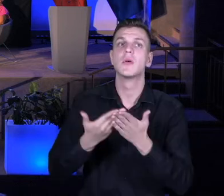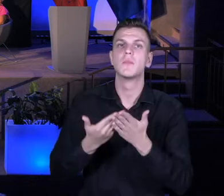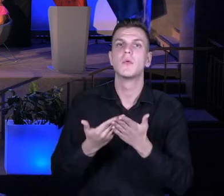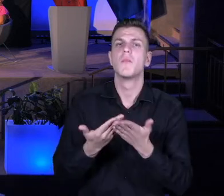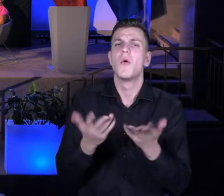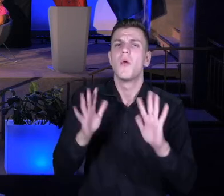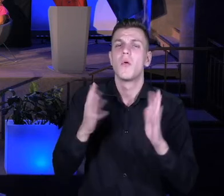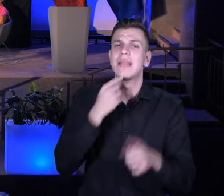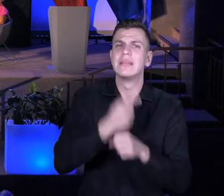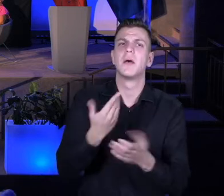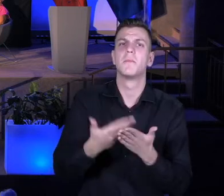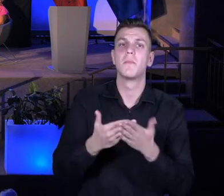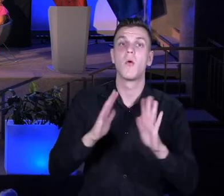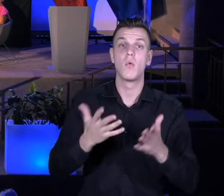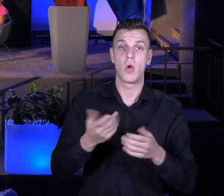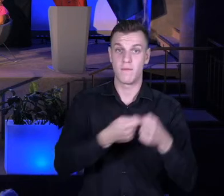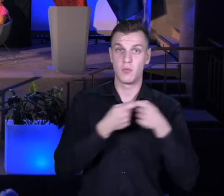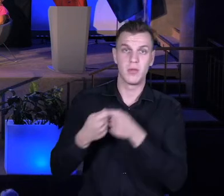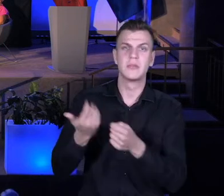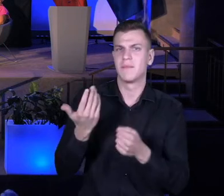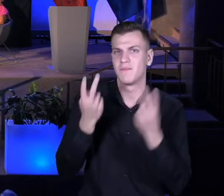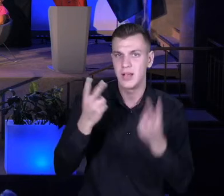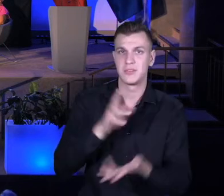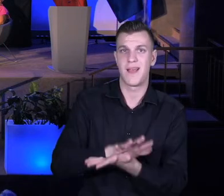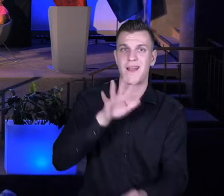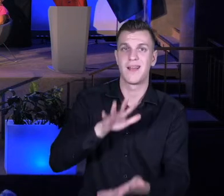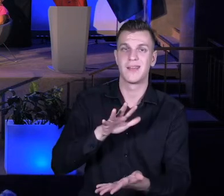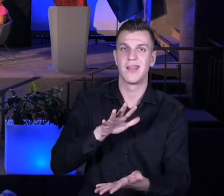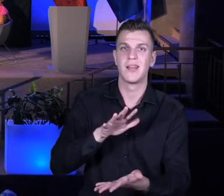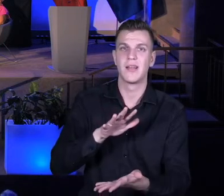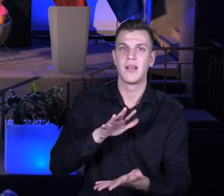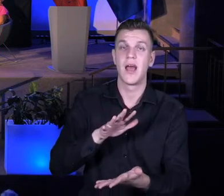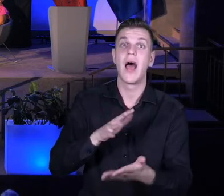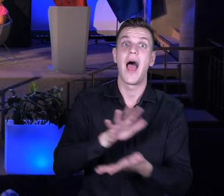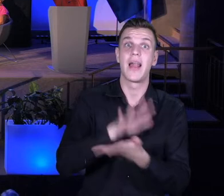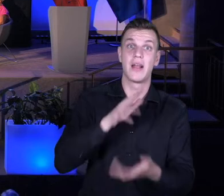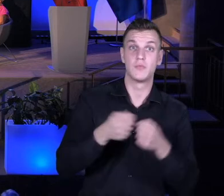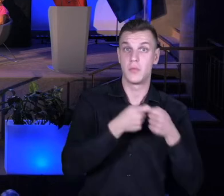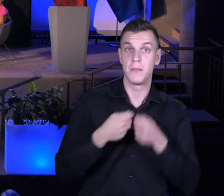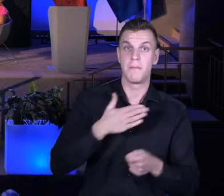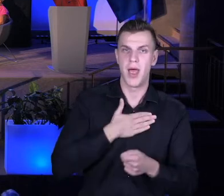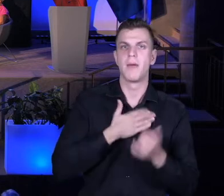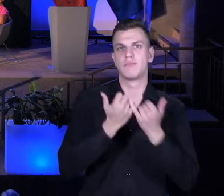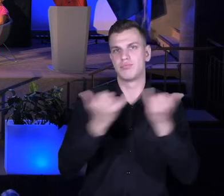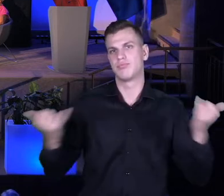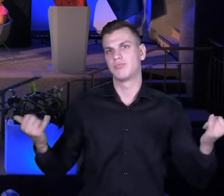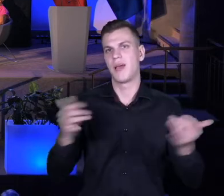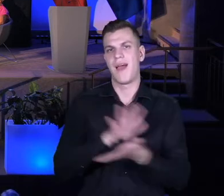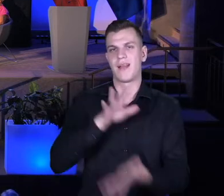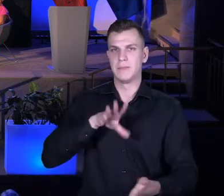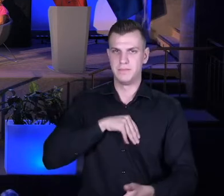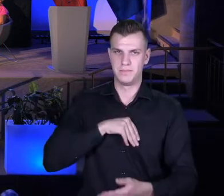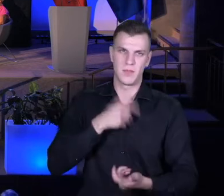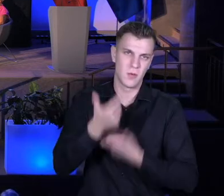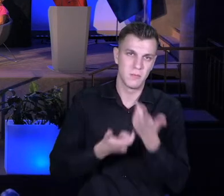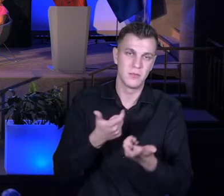i łączy z pozostałymi. I ten główny nacisk w działaniach położyłyśmy właśnie na rozwój tej kompetencji. Między innymi w